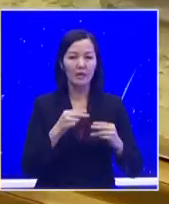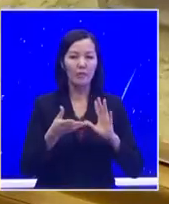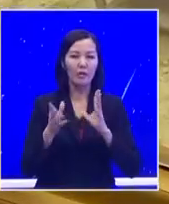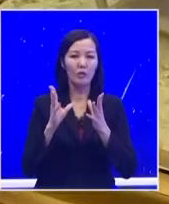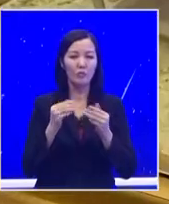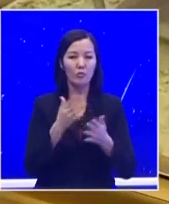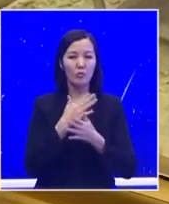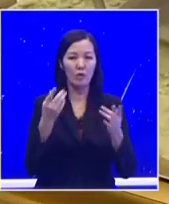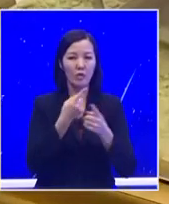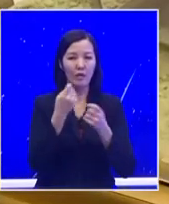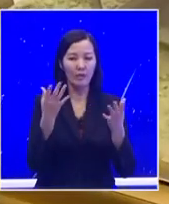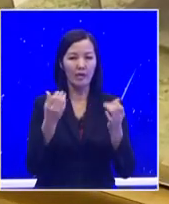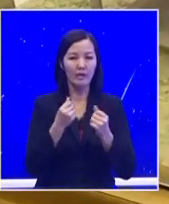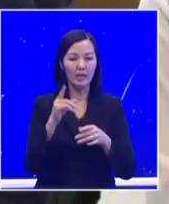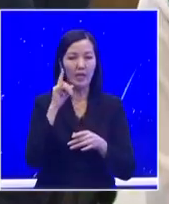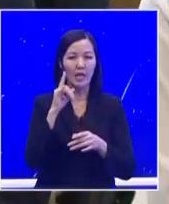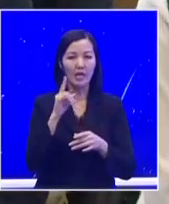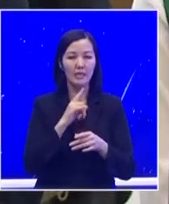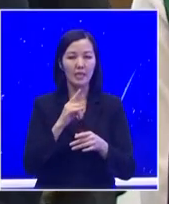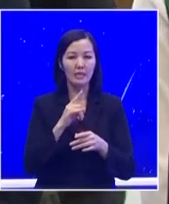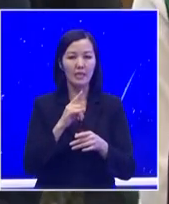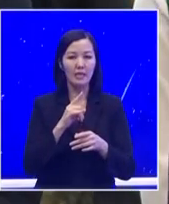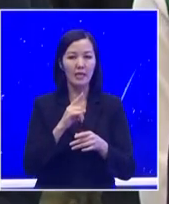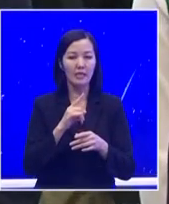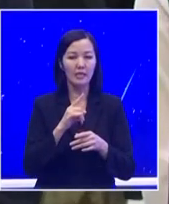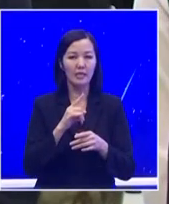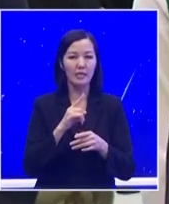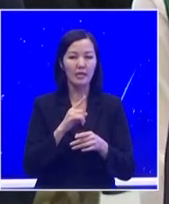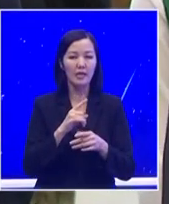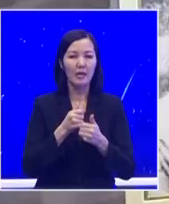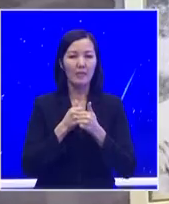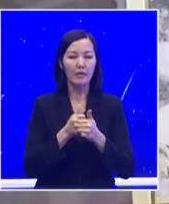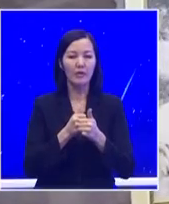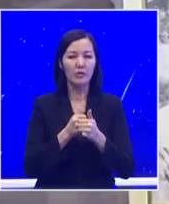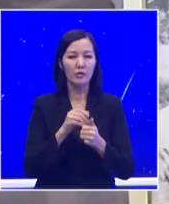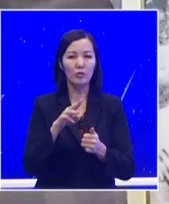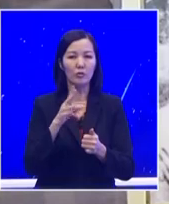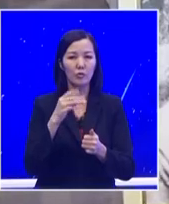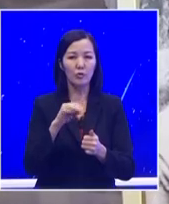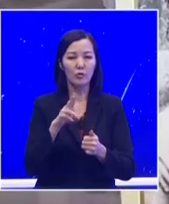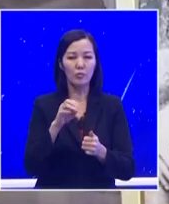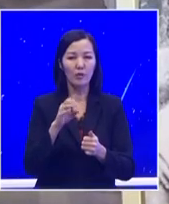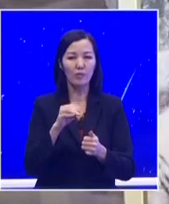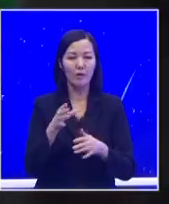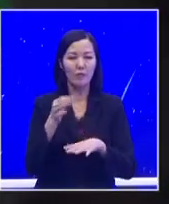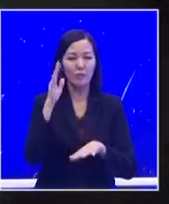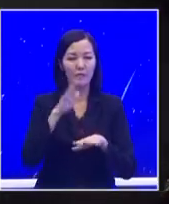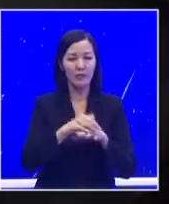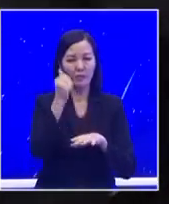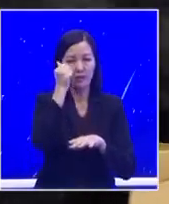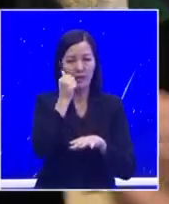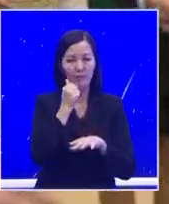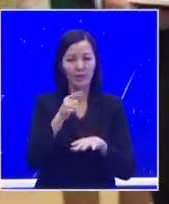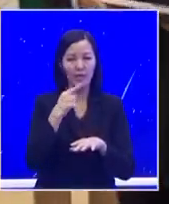мол мағлұмат алды. Еліміздің Қазақстан Халқы Ассамблеясы хатшылығының меңгерушісі Жансейіт Түймебаев облыс әкіміне ризашылығын білдірді.